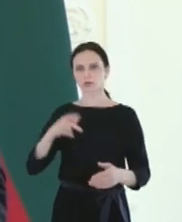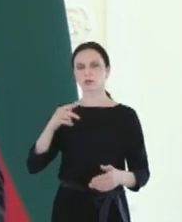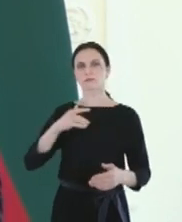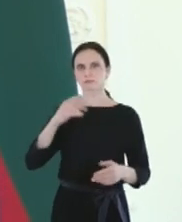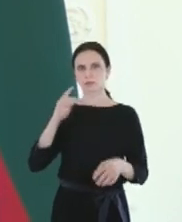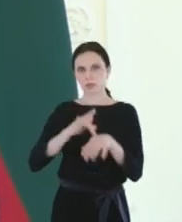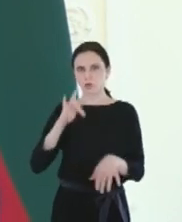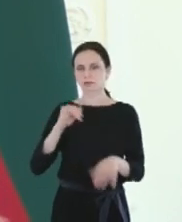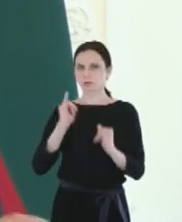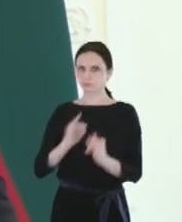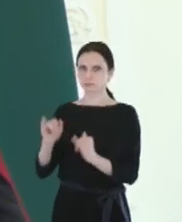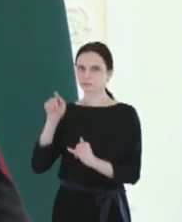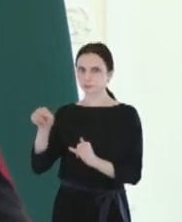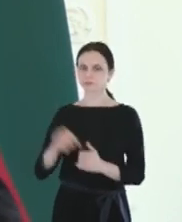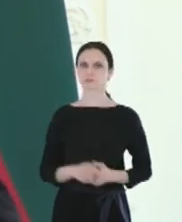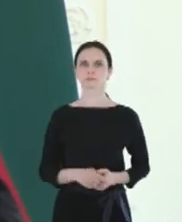ir čia.